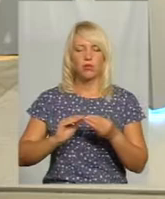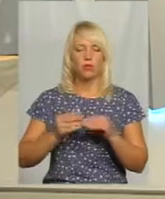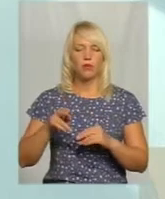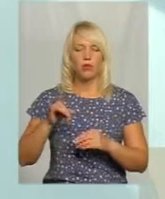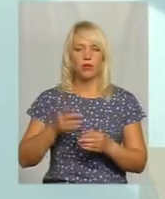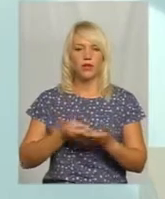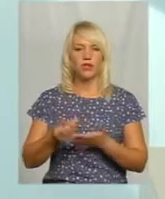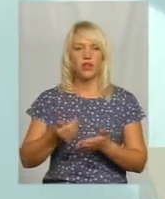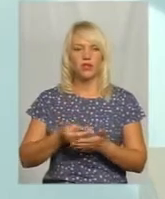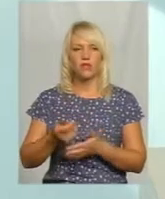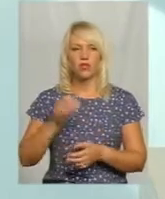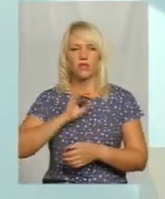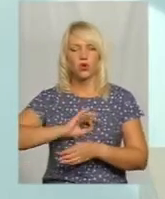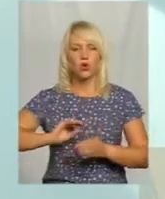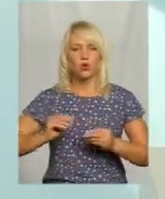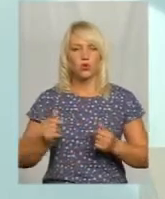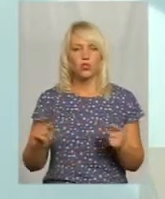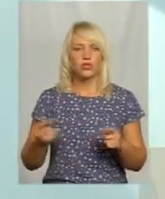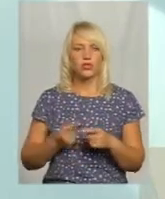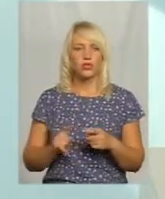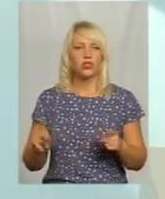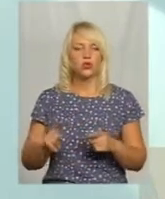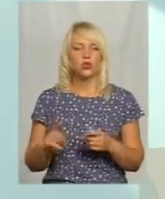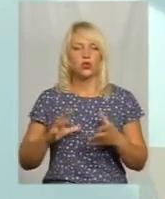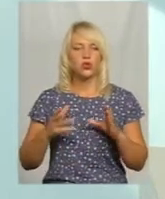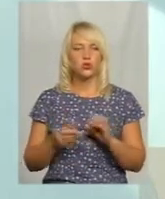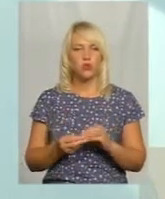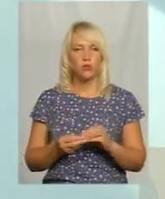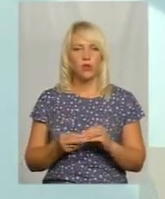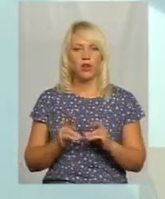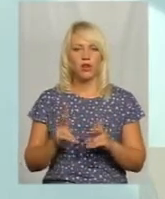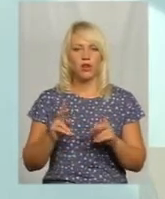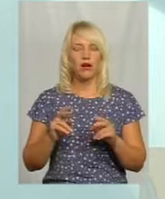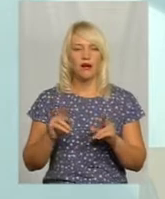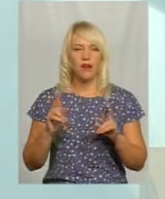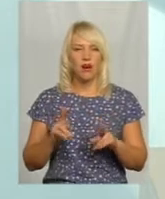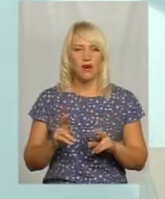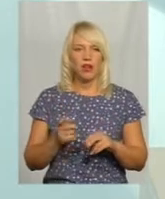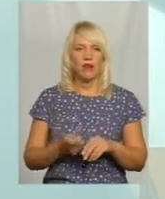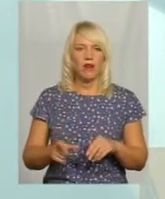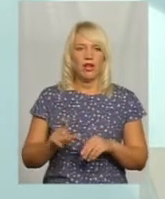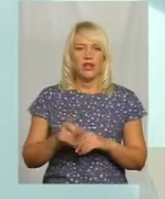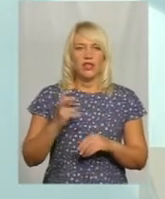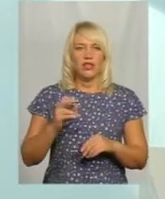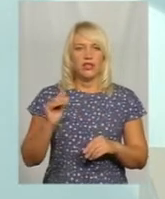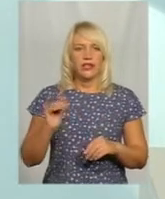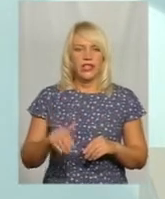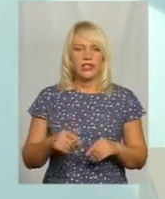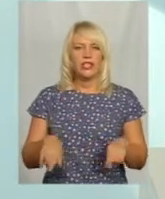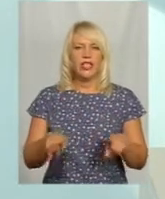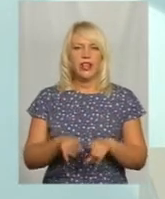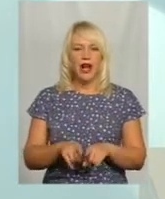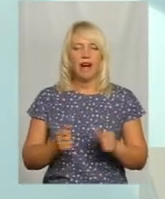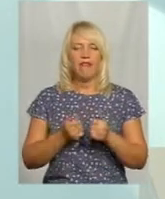при використанні коштів те, що суми, як правило, перевершують цифру 200 тисяч. І таким чином